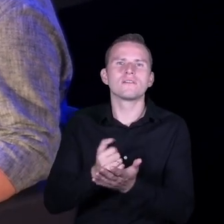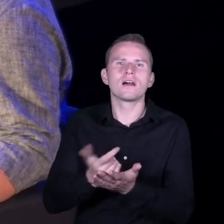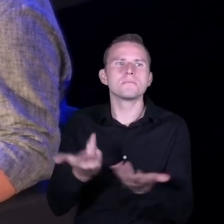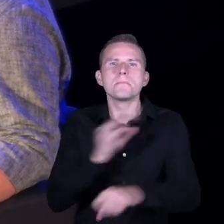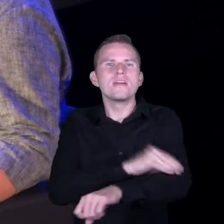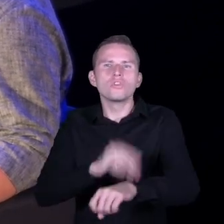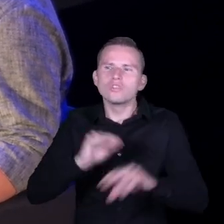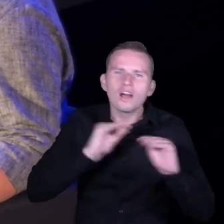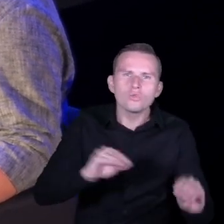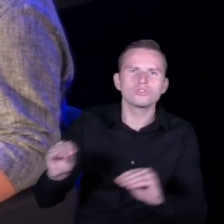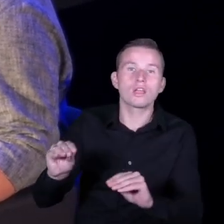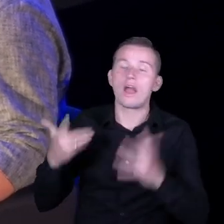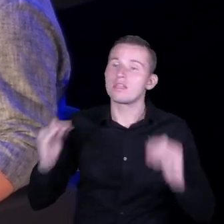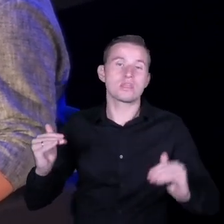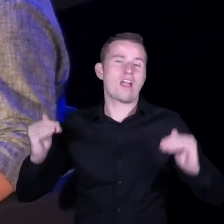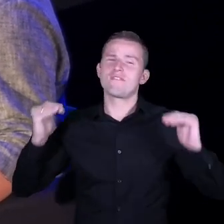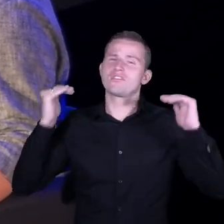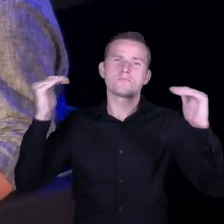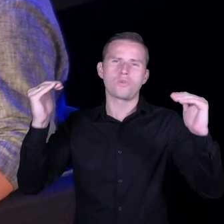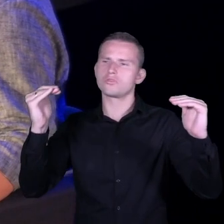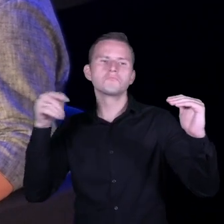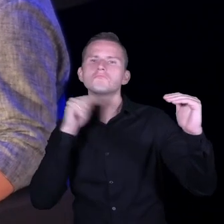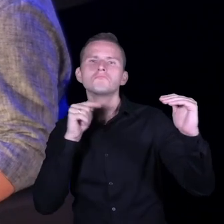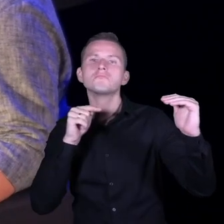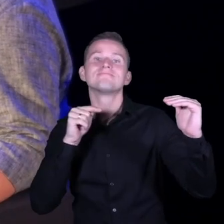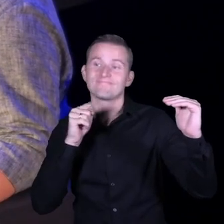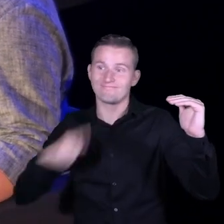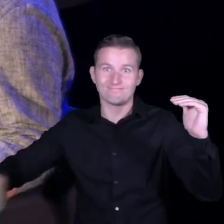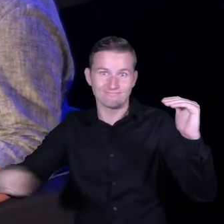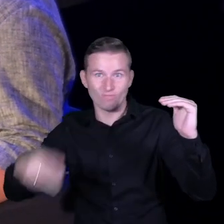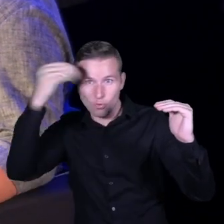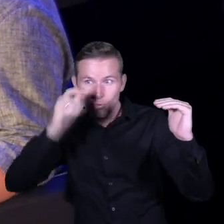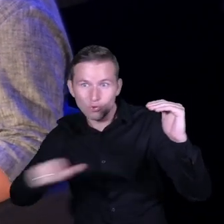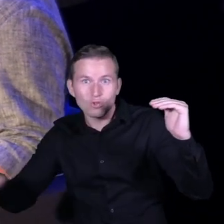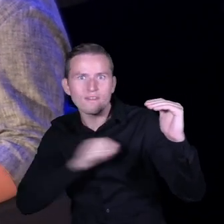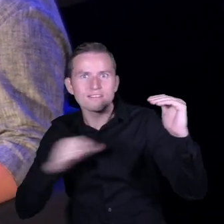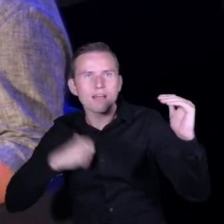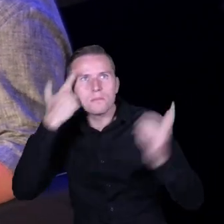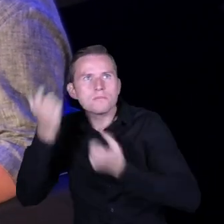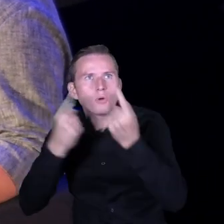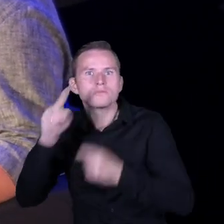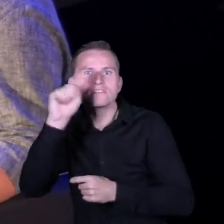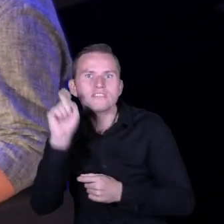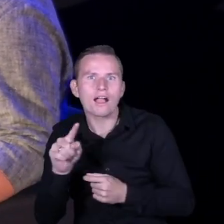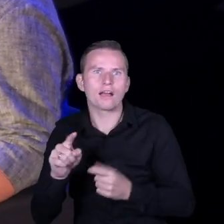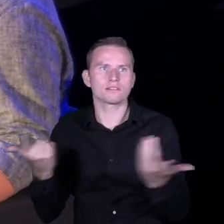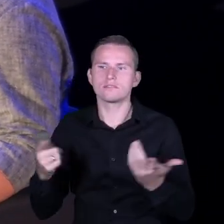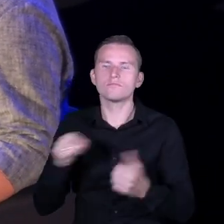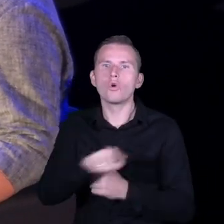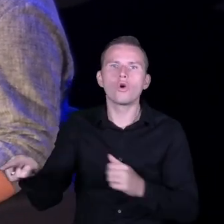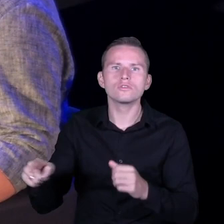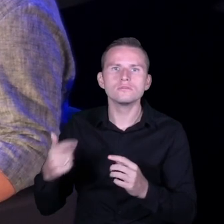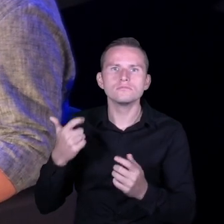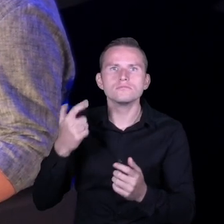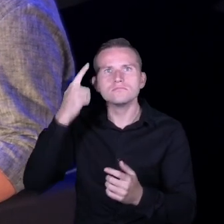uważam, poziomem najwyższym jest to, kiedy uczniowie tworzą te zagadki sami dla siebie nawzajem i tworzą cały projekt, którym potem